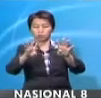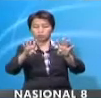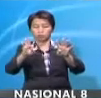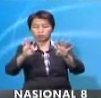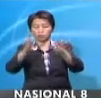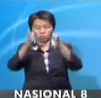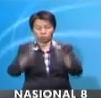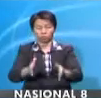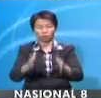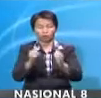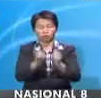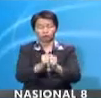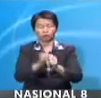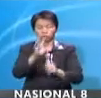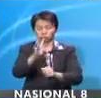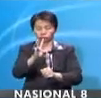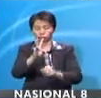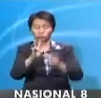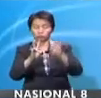4,349 orang dengan